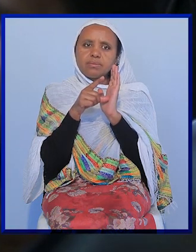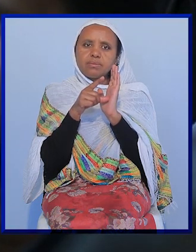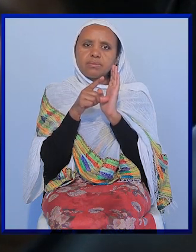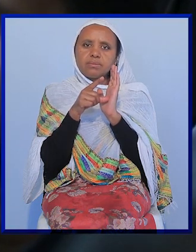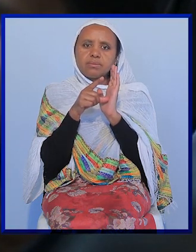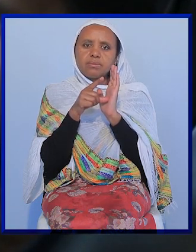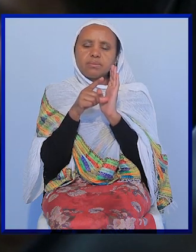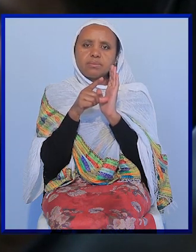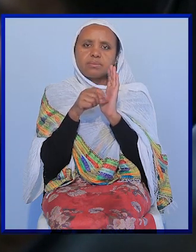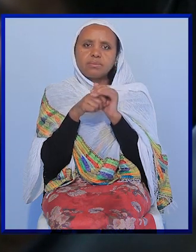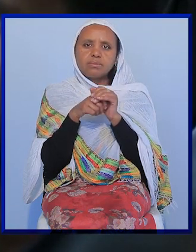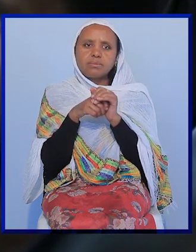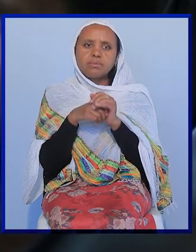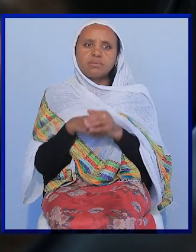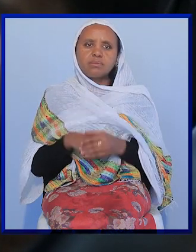ነው